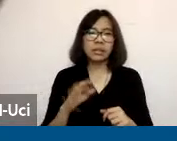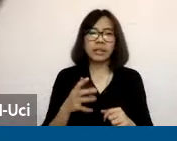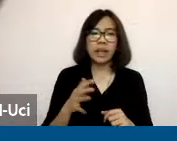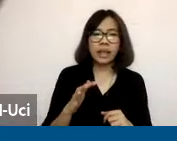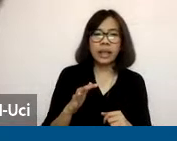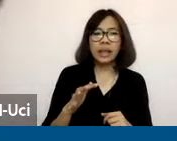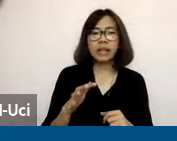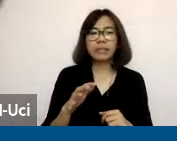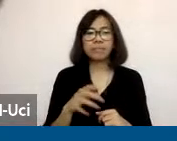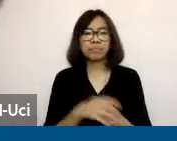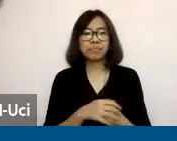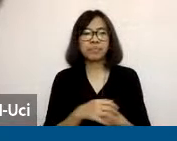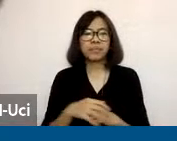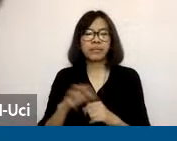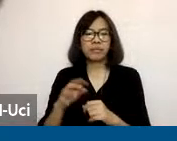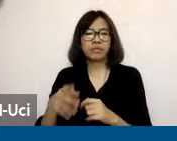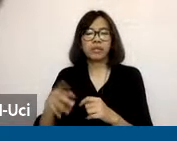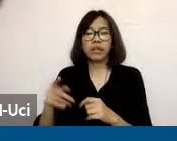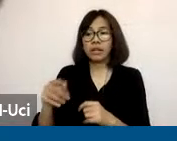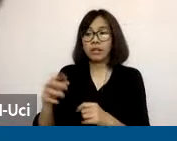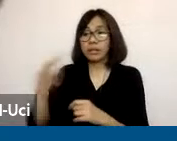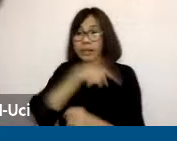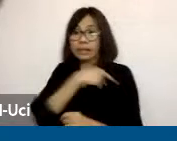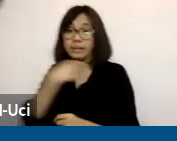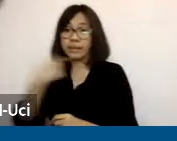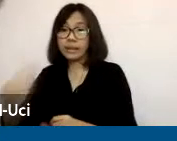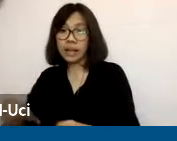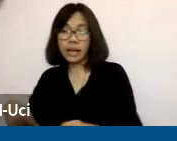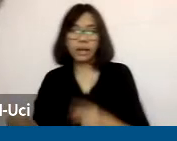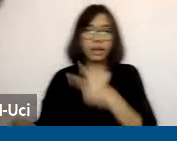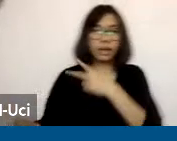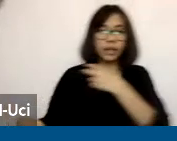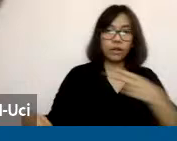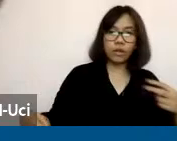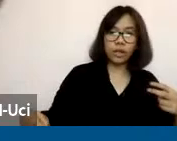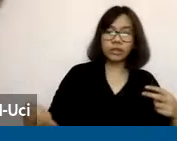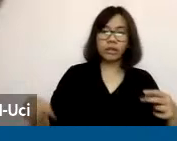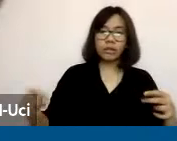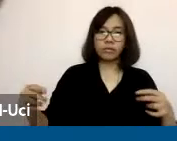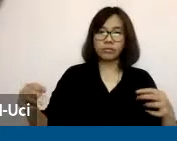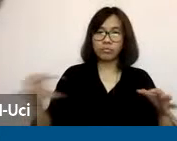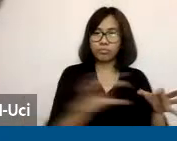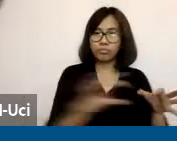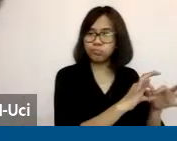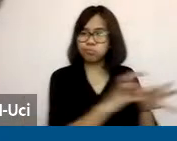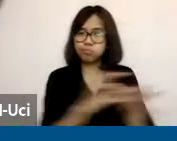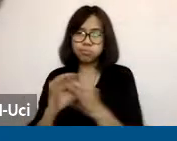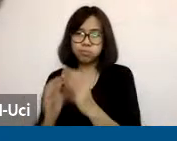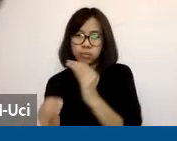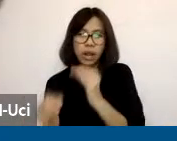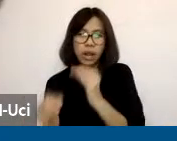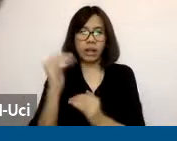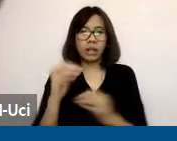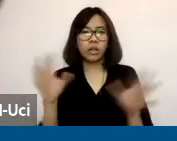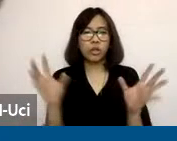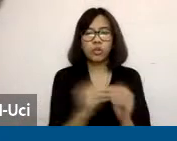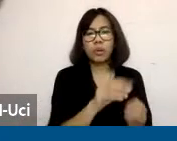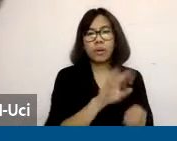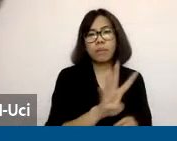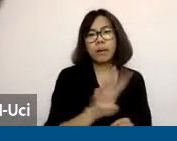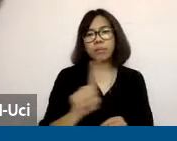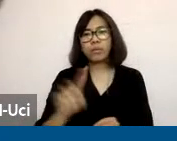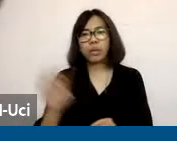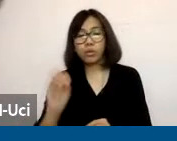e-commerce yang terjadi yang ada di Indonesia itu dari Cina jadi Amin kita ada keterkaitannya